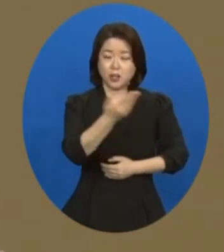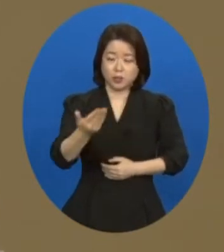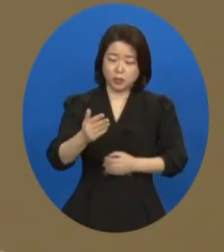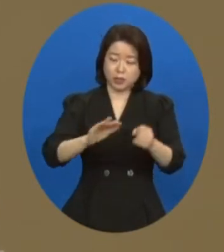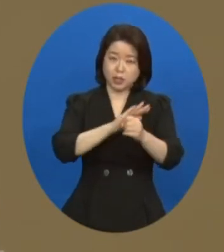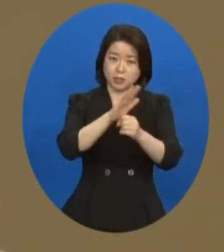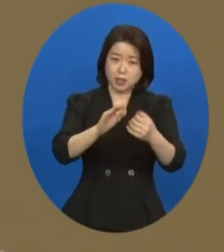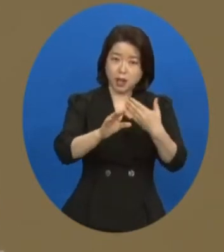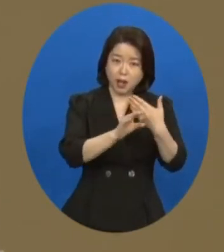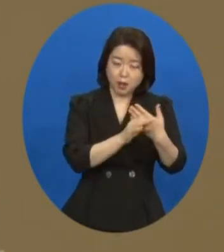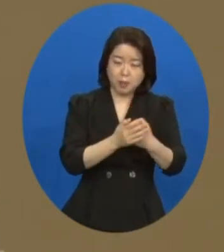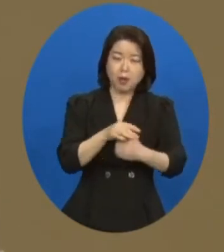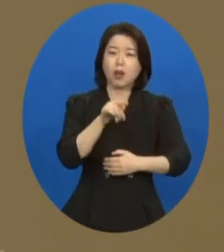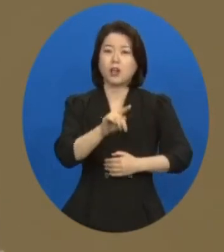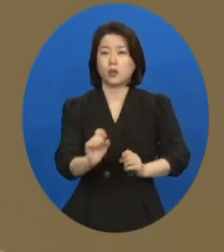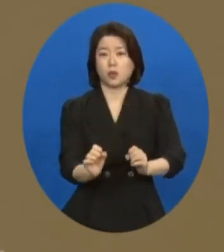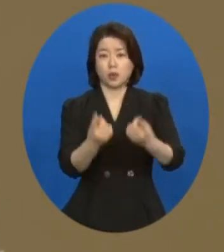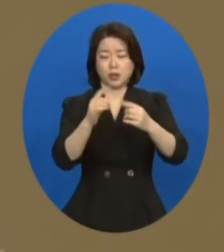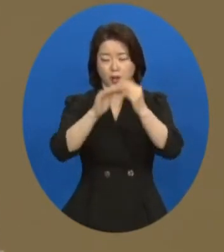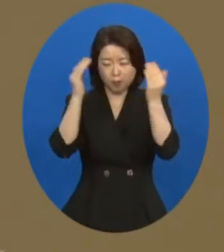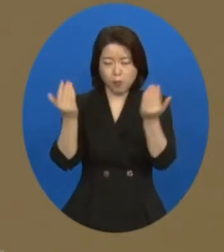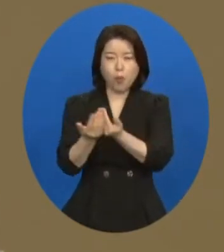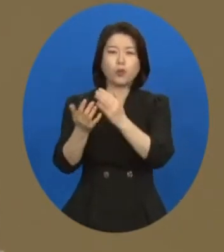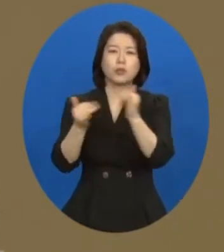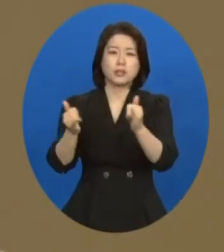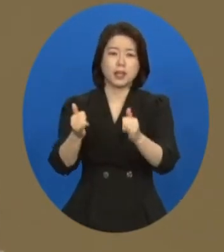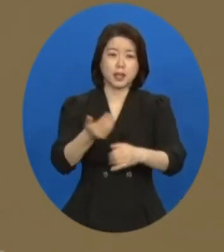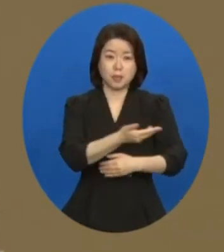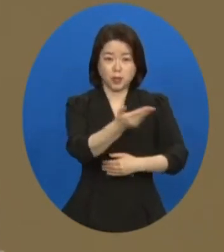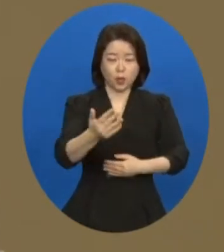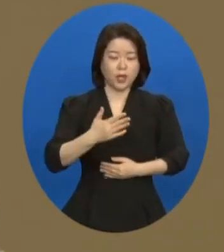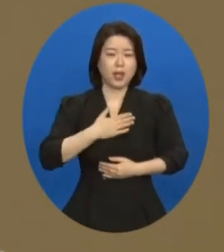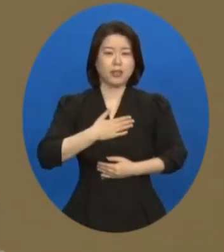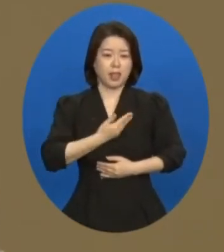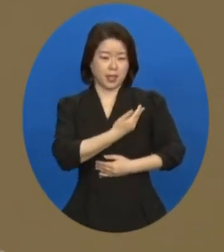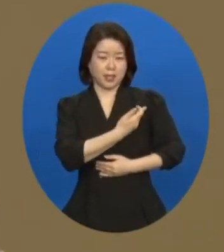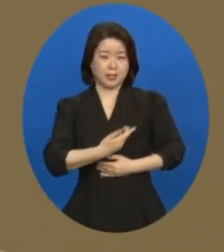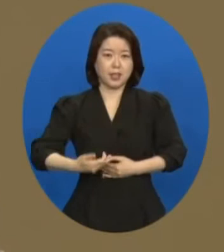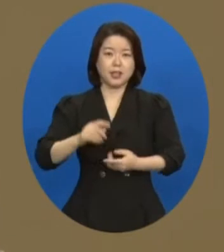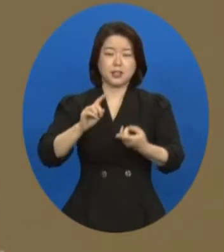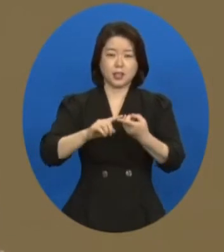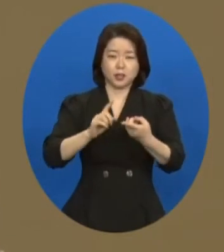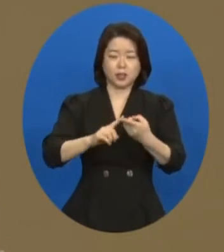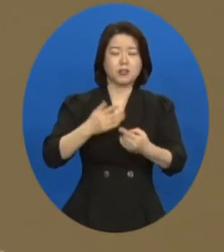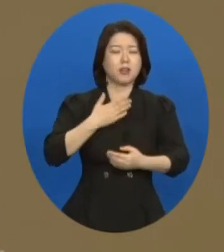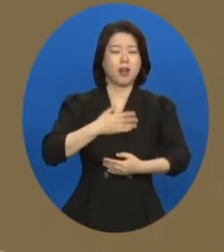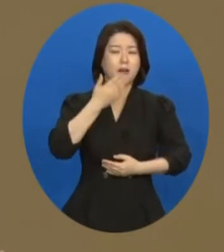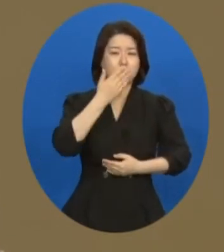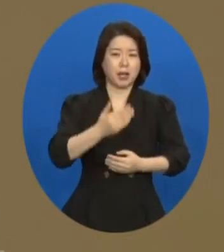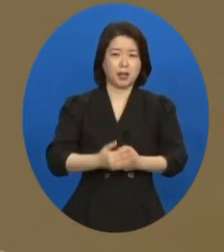이로써 모든 사람이 너희가 내 제자인 줄 알리라